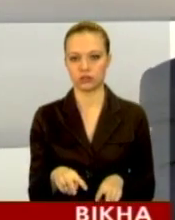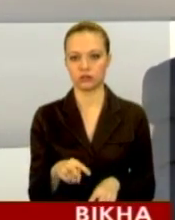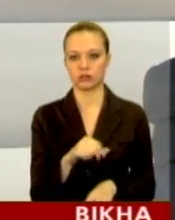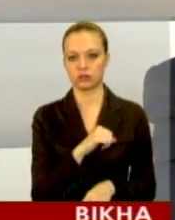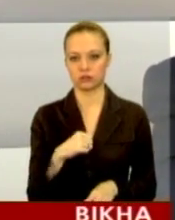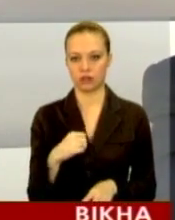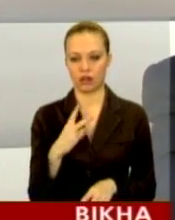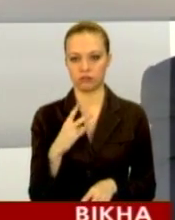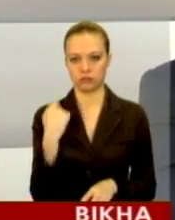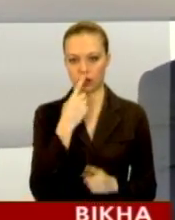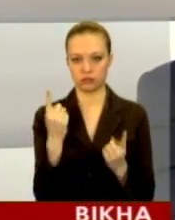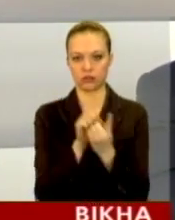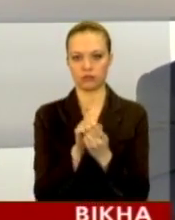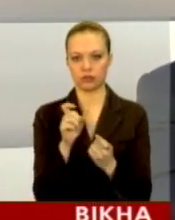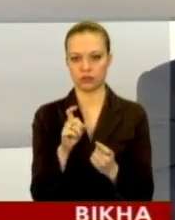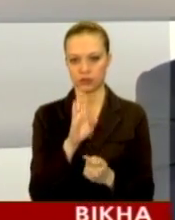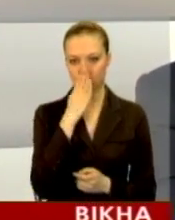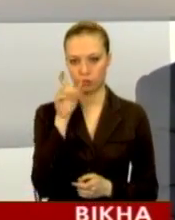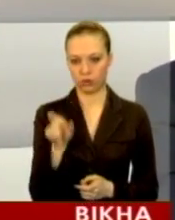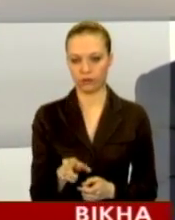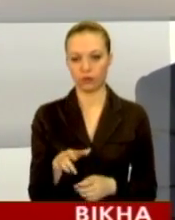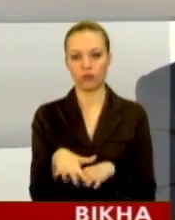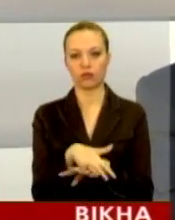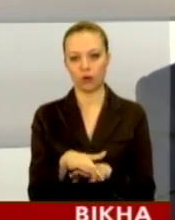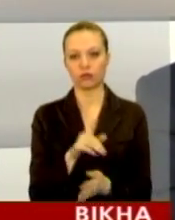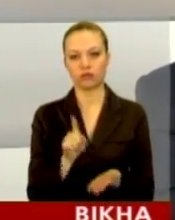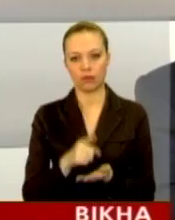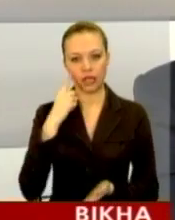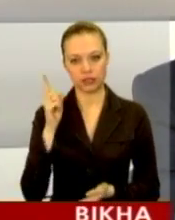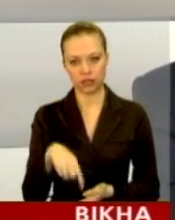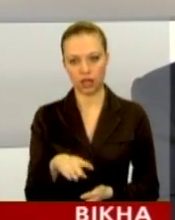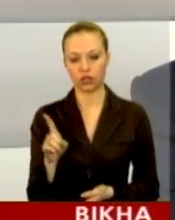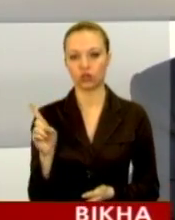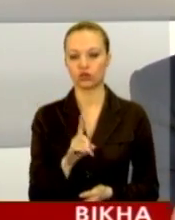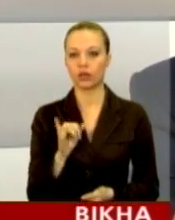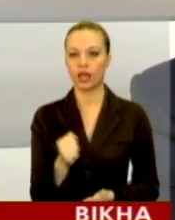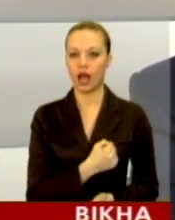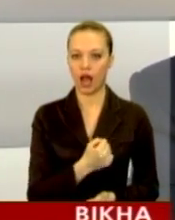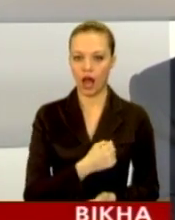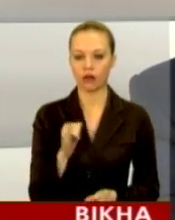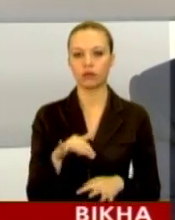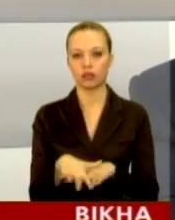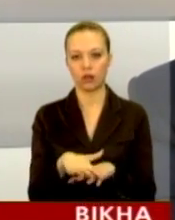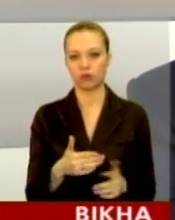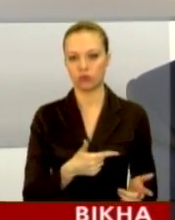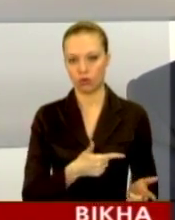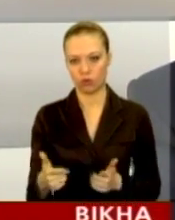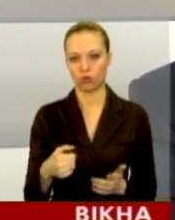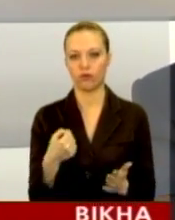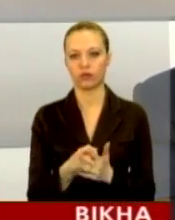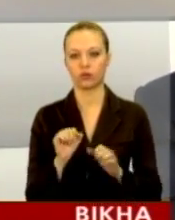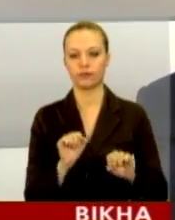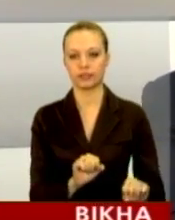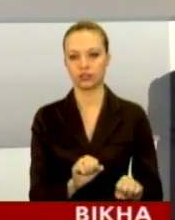сам на сам супротивником. Народ має знати, що і армія, і він готовий до